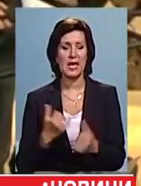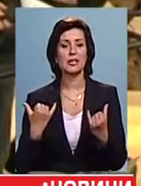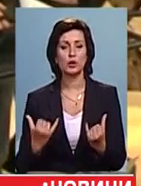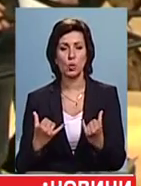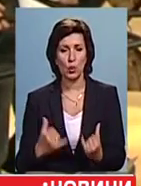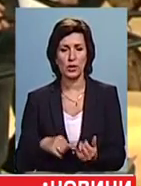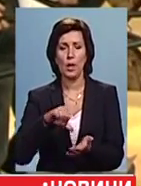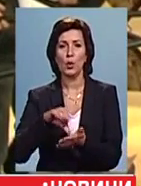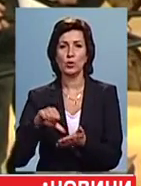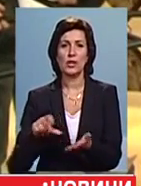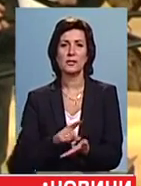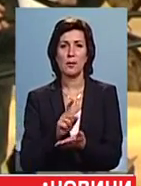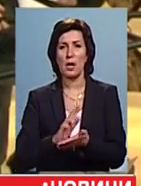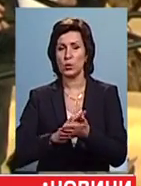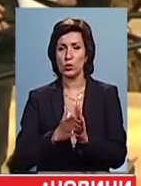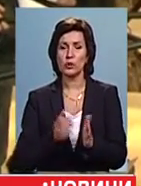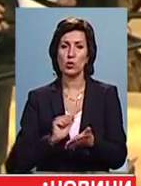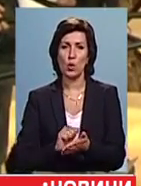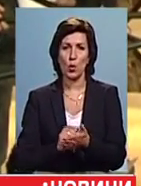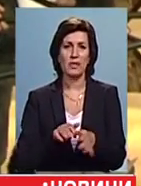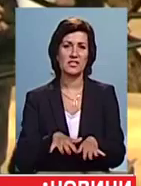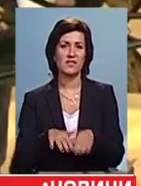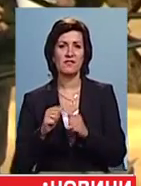сьогодні учасники мають узгодити документ з